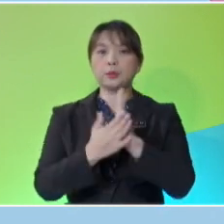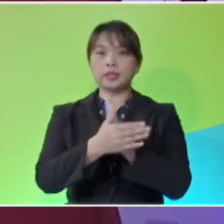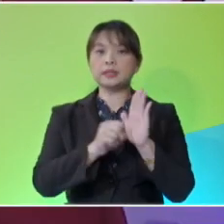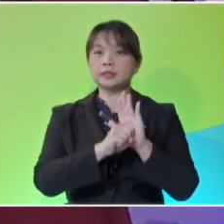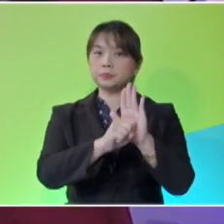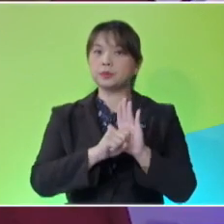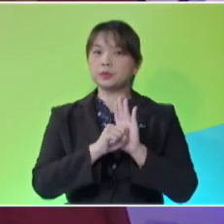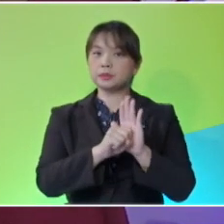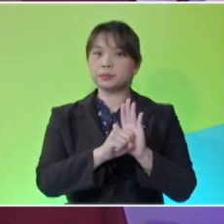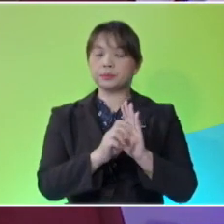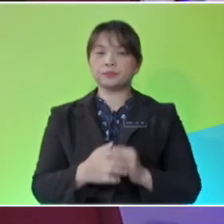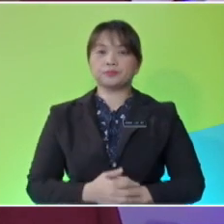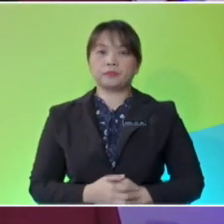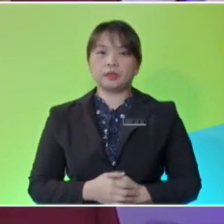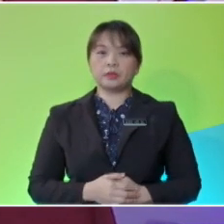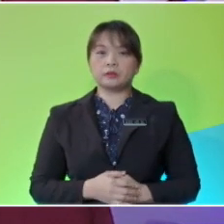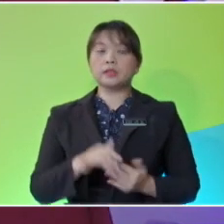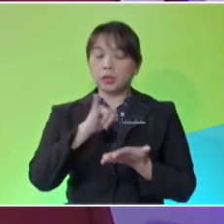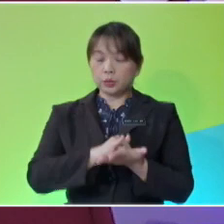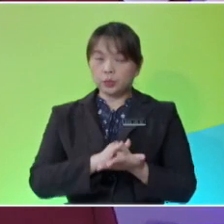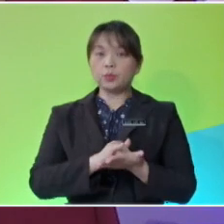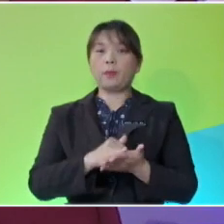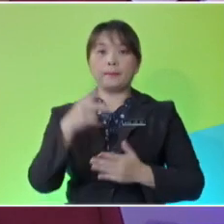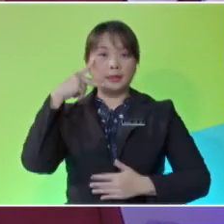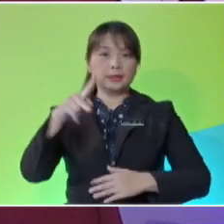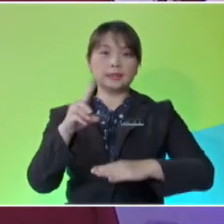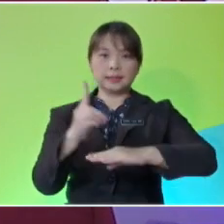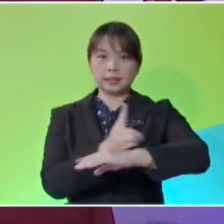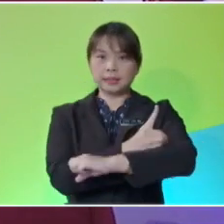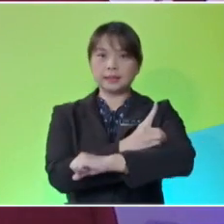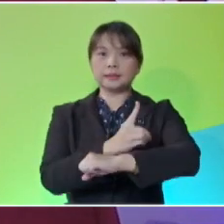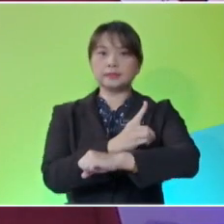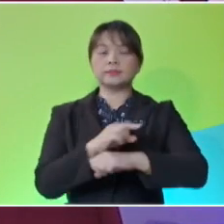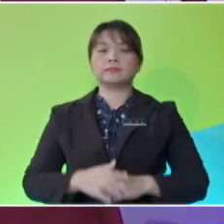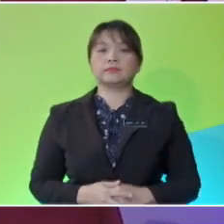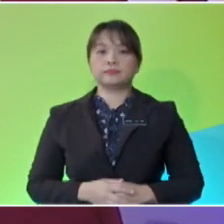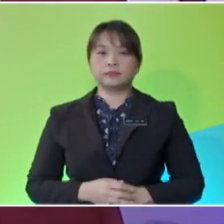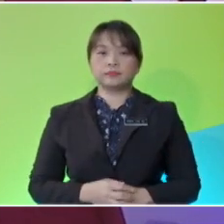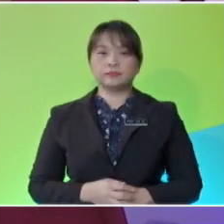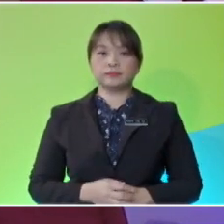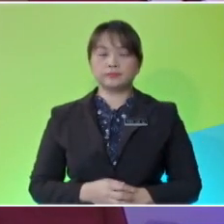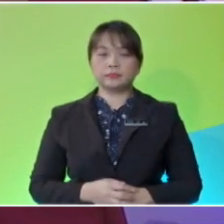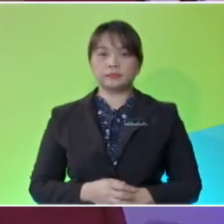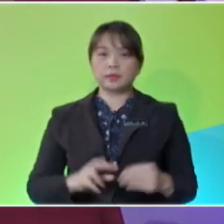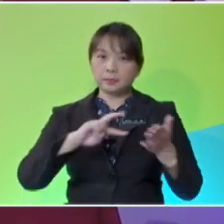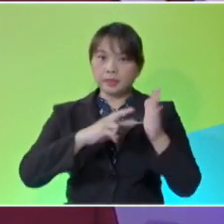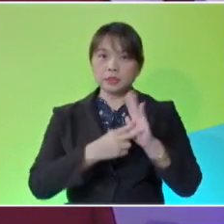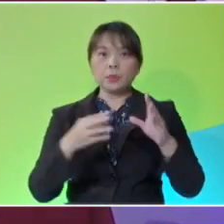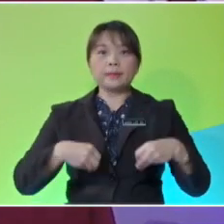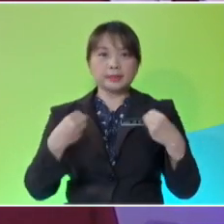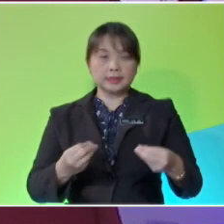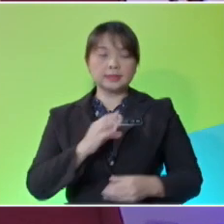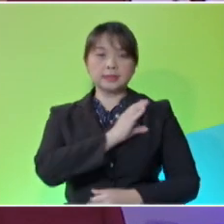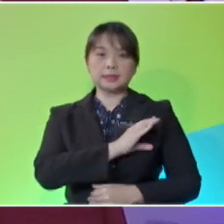oke itu maksud untuk pandang darat oke yang seterusnya alright Oke maksud bagi ciri